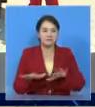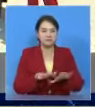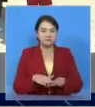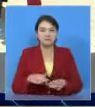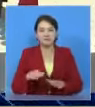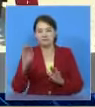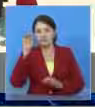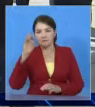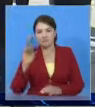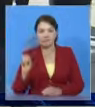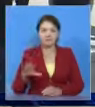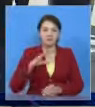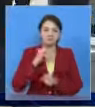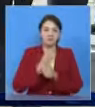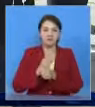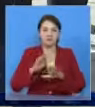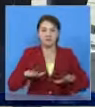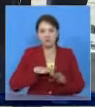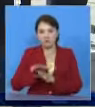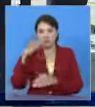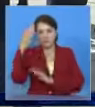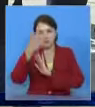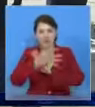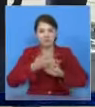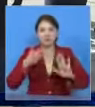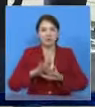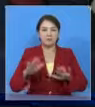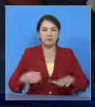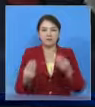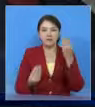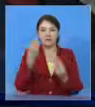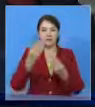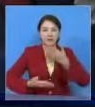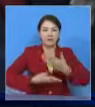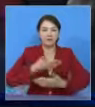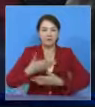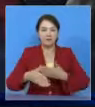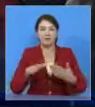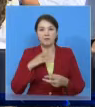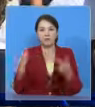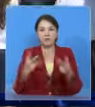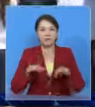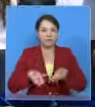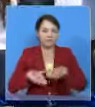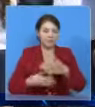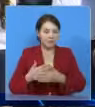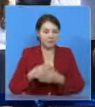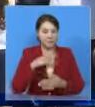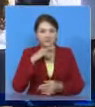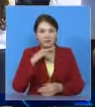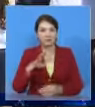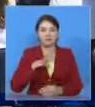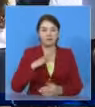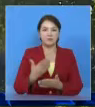жол белгісі мен бағдаршам жұмысы балаларға толық түсіндірілді. Балалар ойын түрінде жаяу жүргінші жолағынан қалай өтетін іс жүзінде байқап